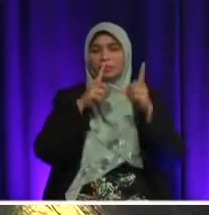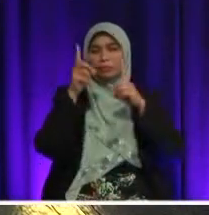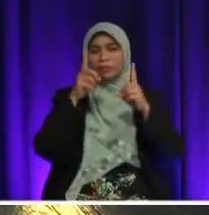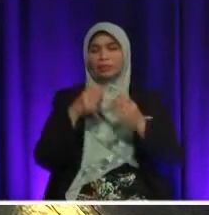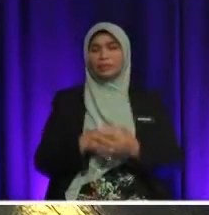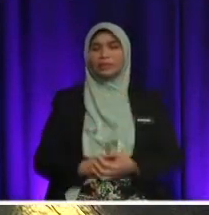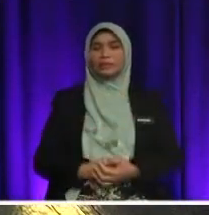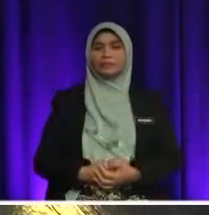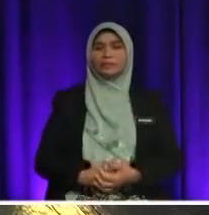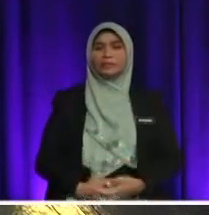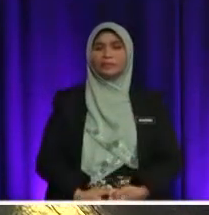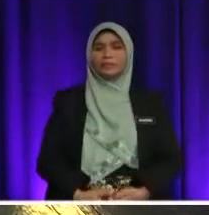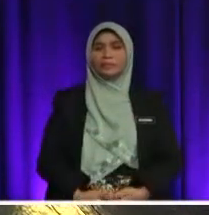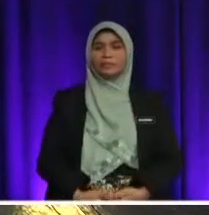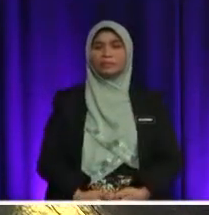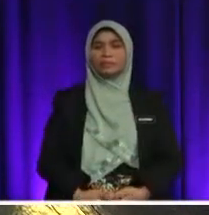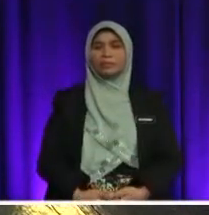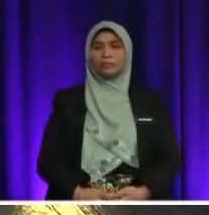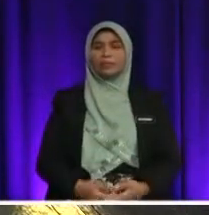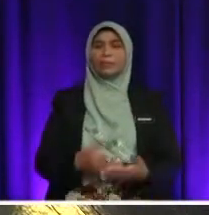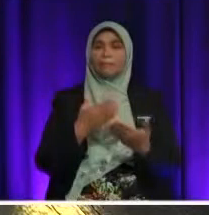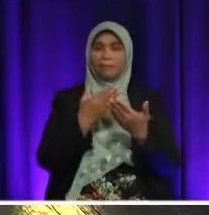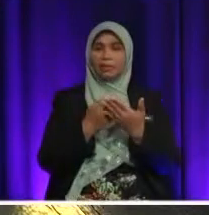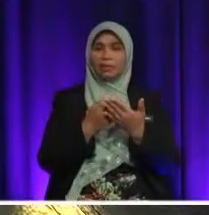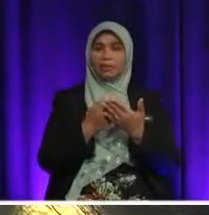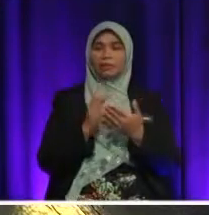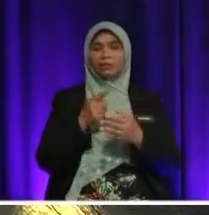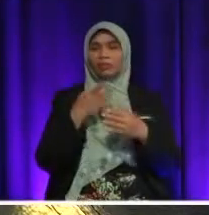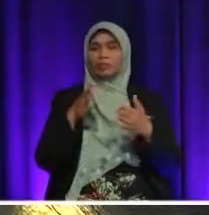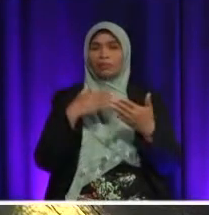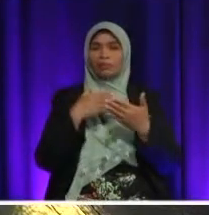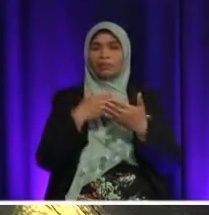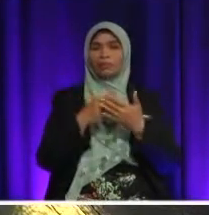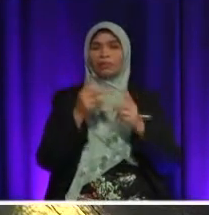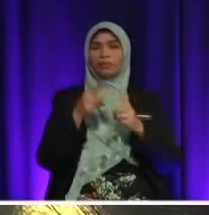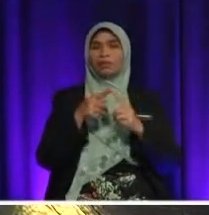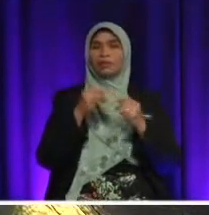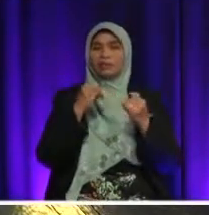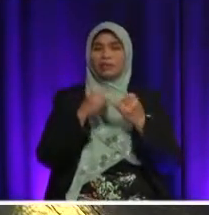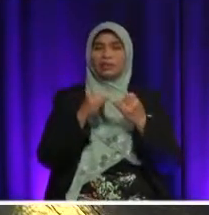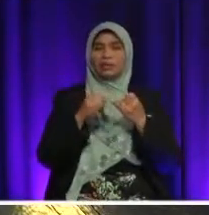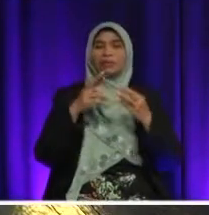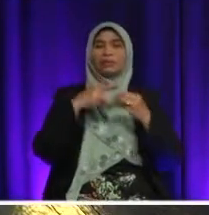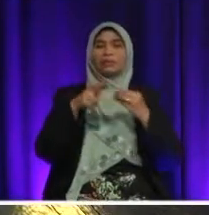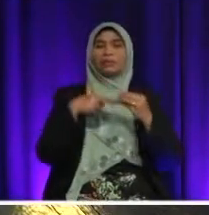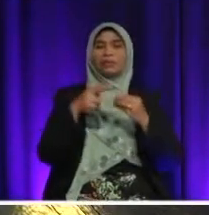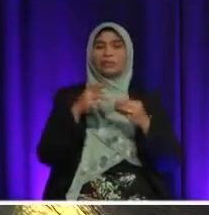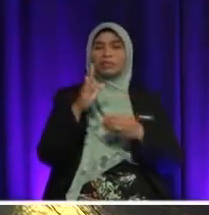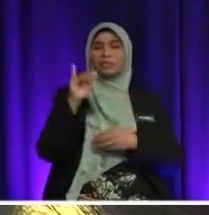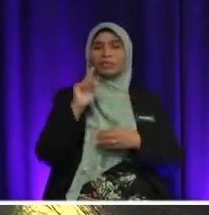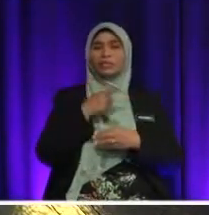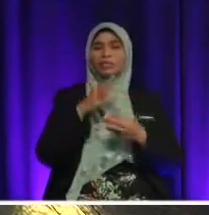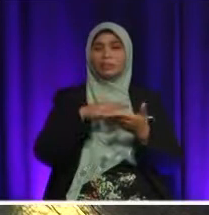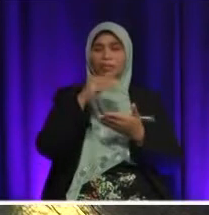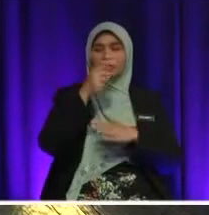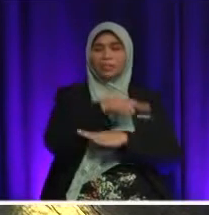tepuk kawan-kawan itu dia by Teguh Hah itu udah sampai di ujung ego antar rumusan apa yang kita pelajari pada